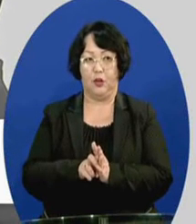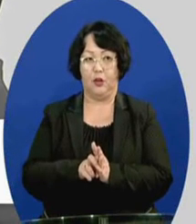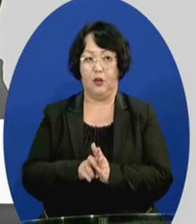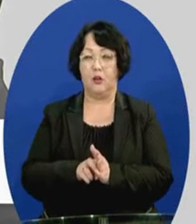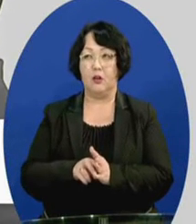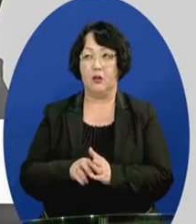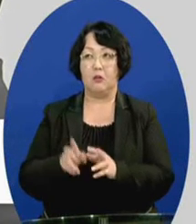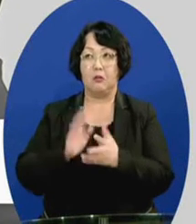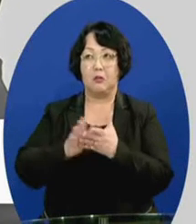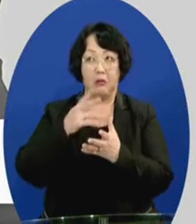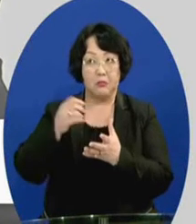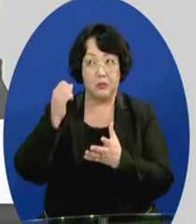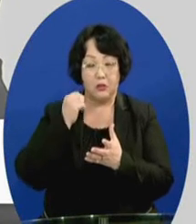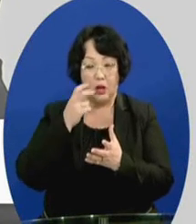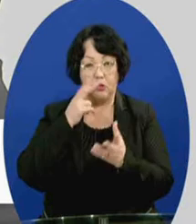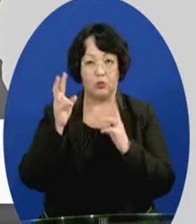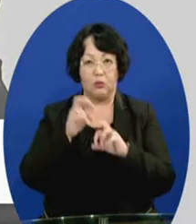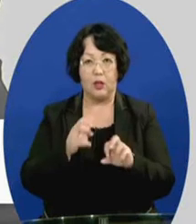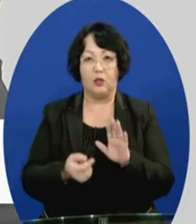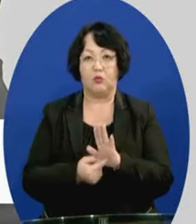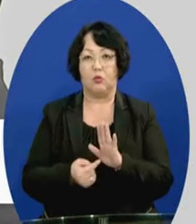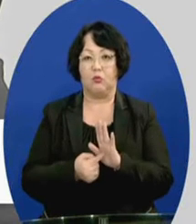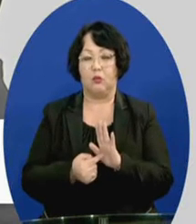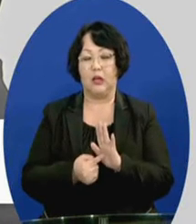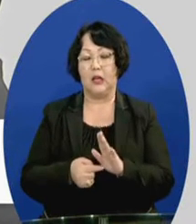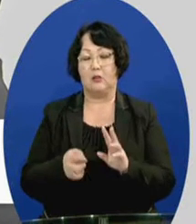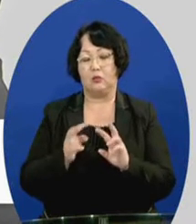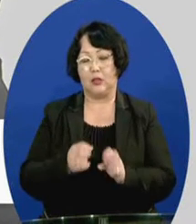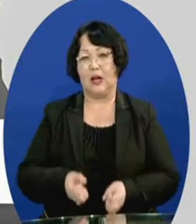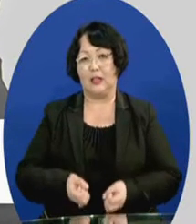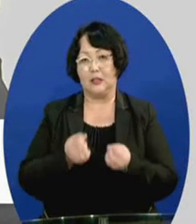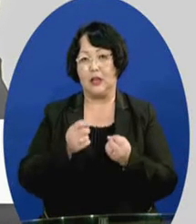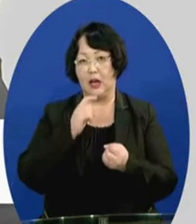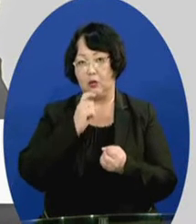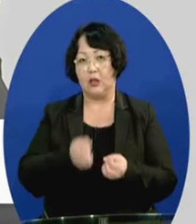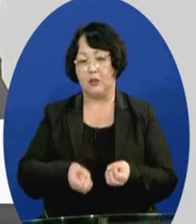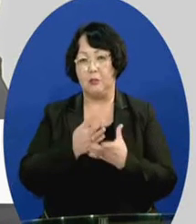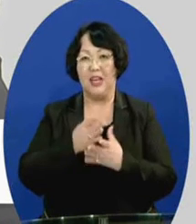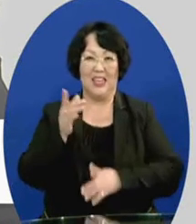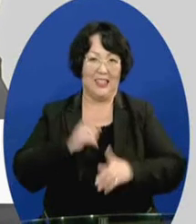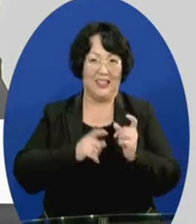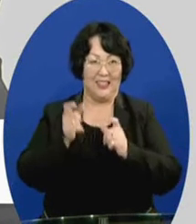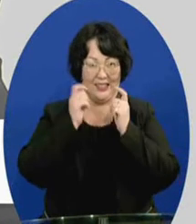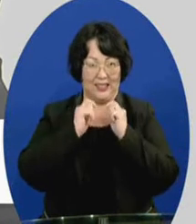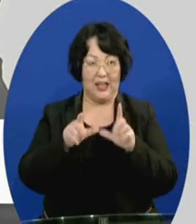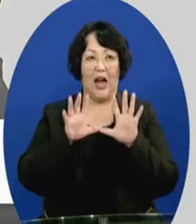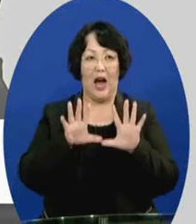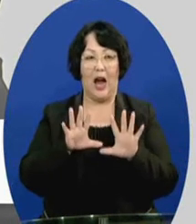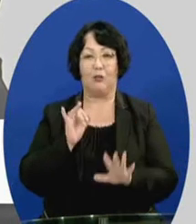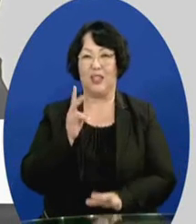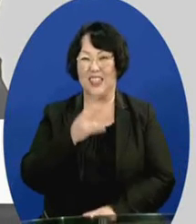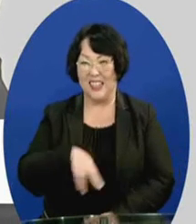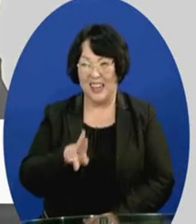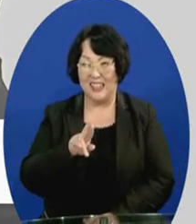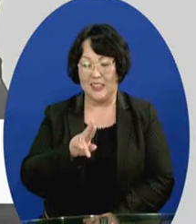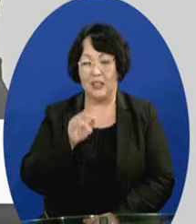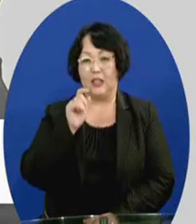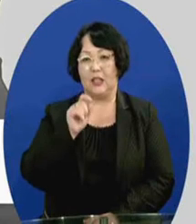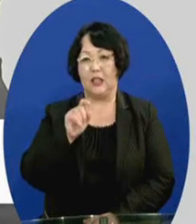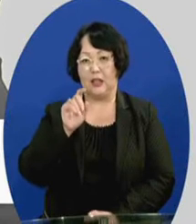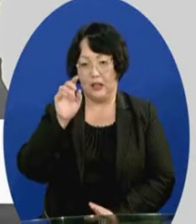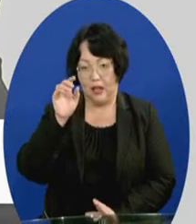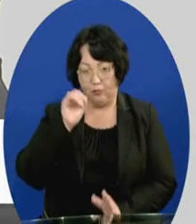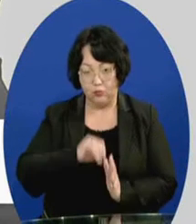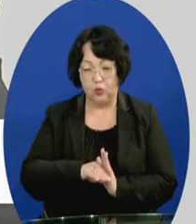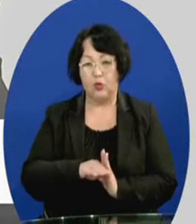нийлүүлсэн судалгааны дүн гарсан. Тэгэхээр одоо эдийн засгийг сэргээх энэ 12 найдын багцад яг энэ Европын